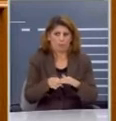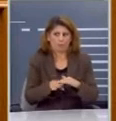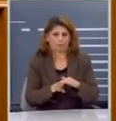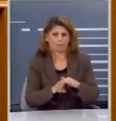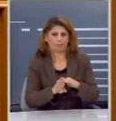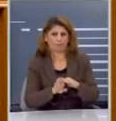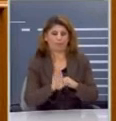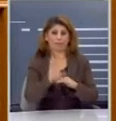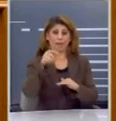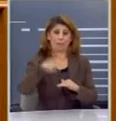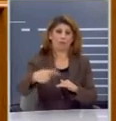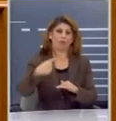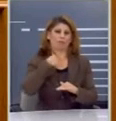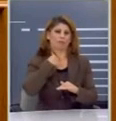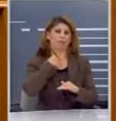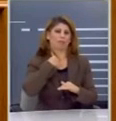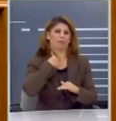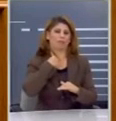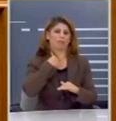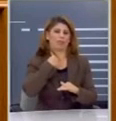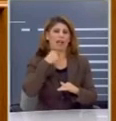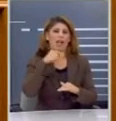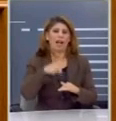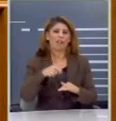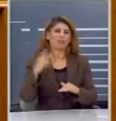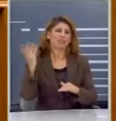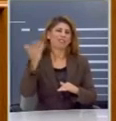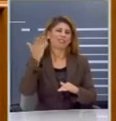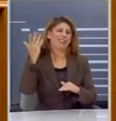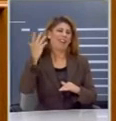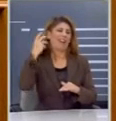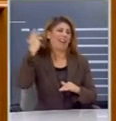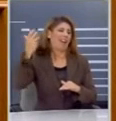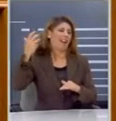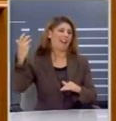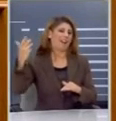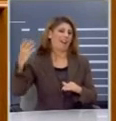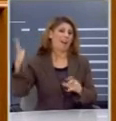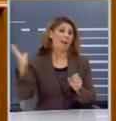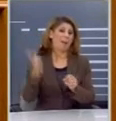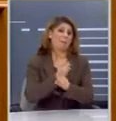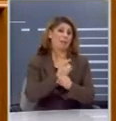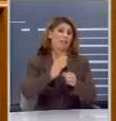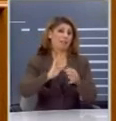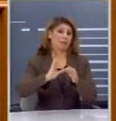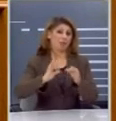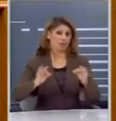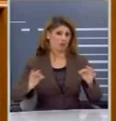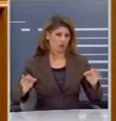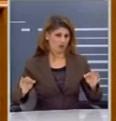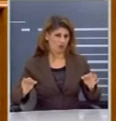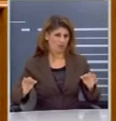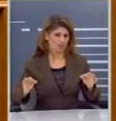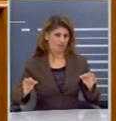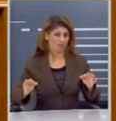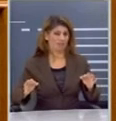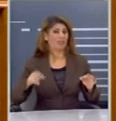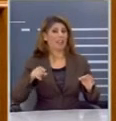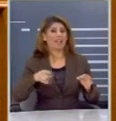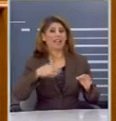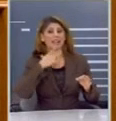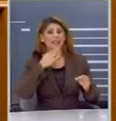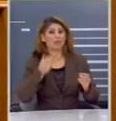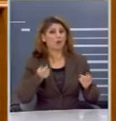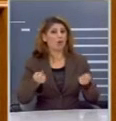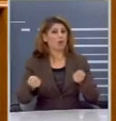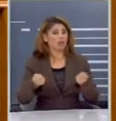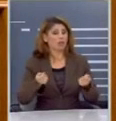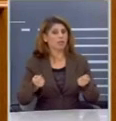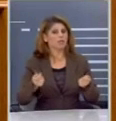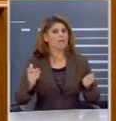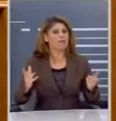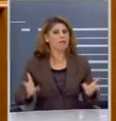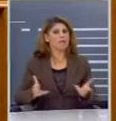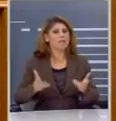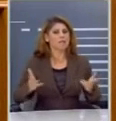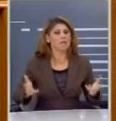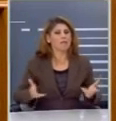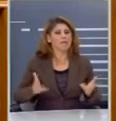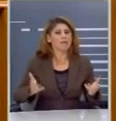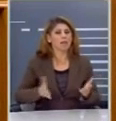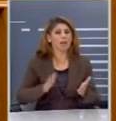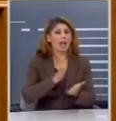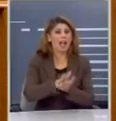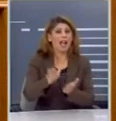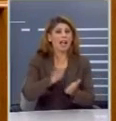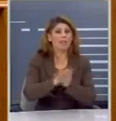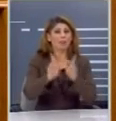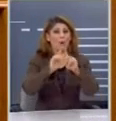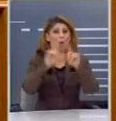εκείνη. Αυτό ήταν το δίθεν success story του κυρίου Σαμαρά. Γι' αυτό οργανώθηκε μία όπως έκδοση ομολόγου